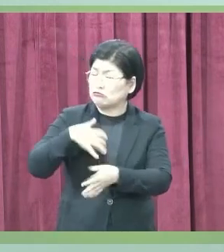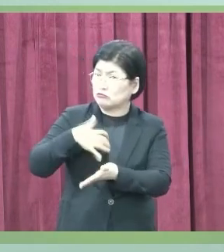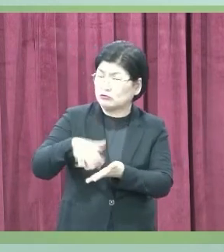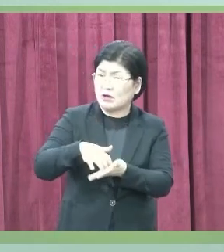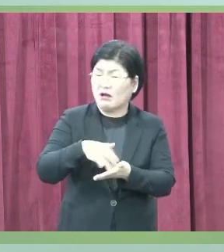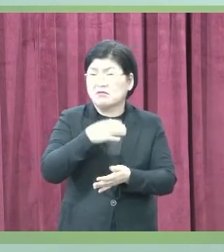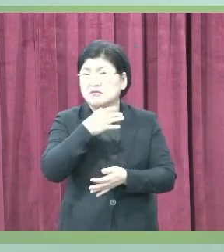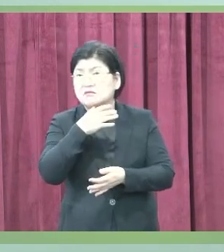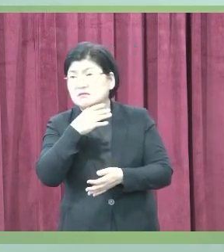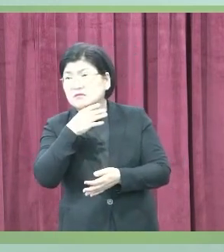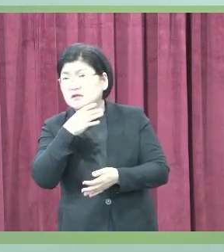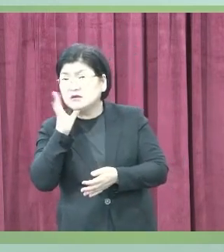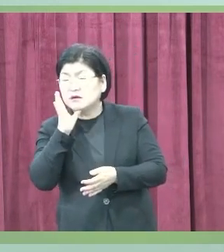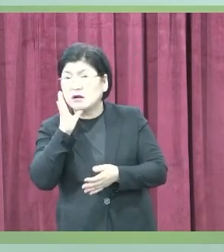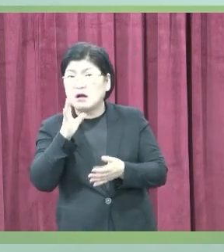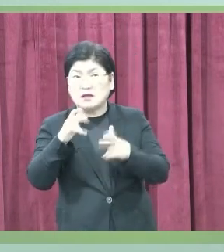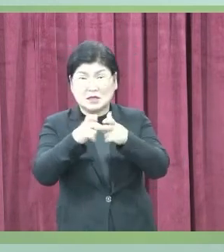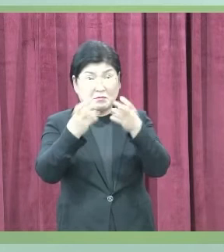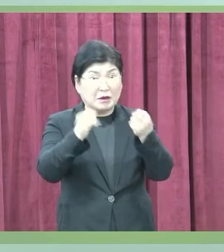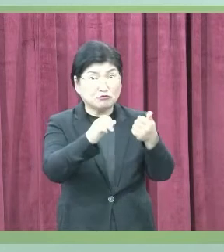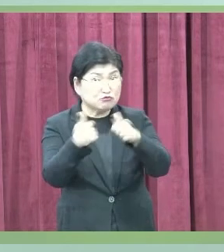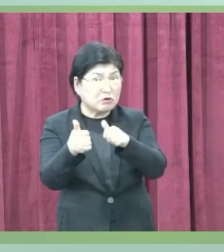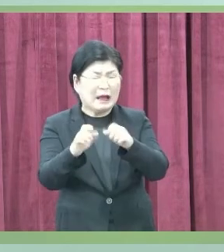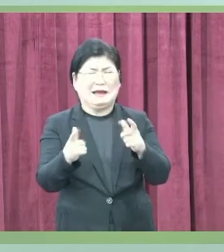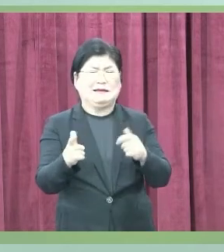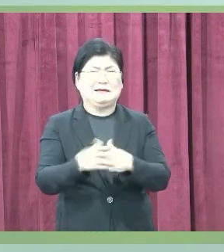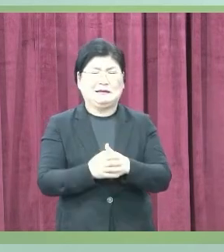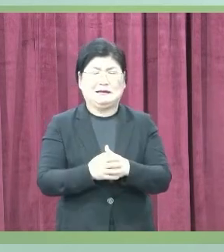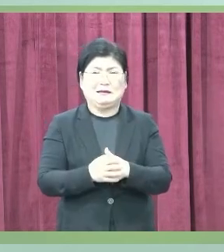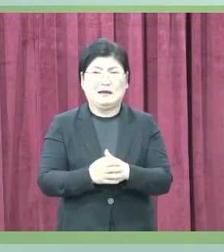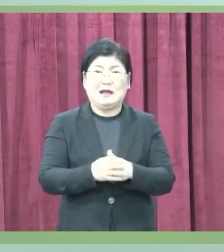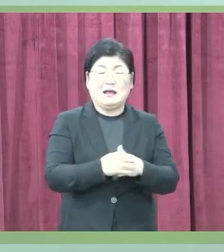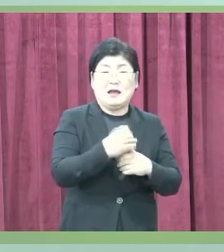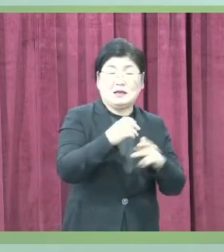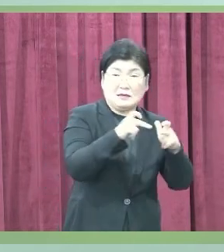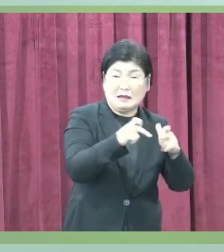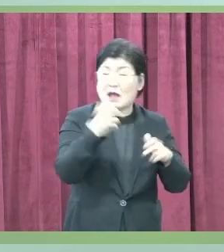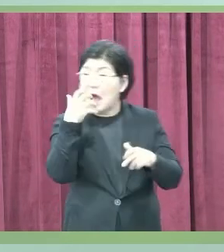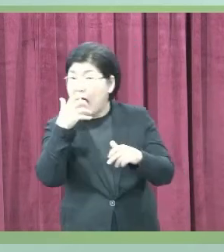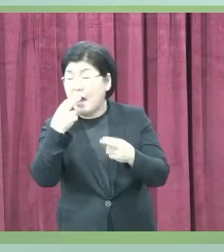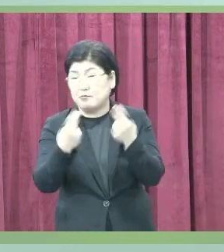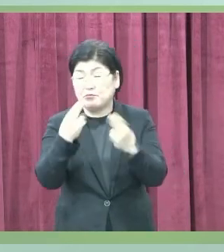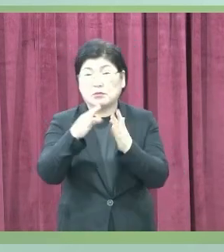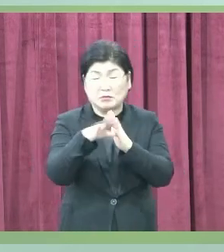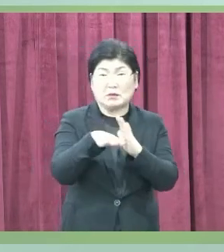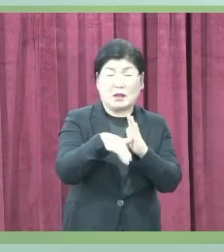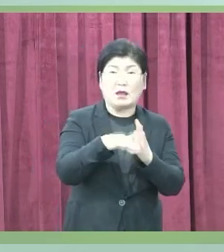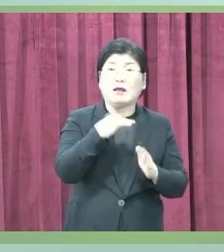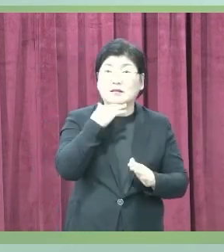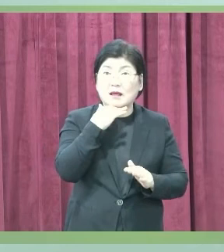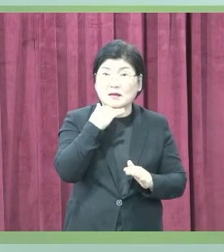고연령층이라 그래서 장애 인구가 많이 사망한다는 의미가 아니에요. 장애인, 비장애인의 그 사망 차이가 연령이